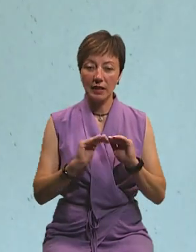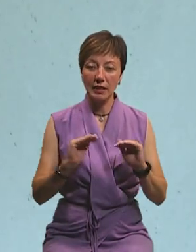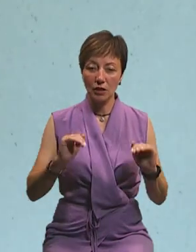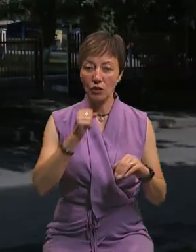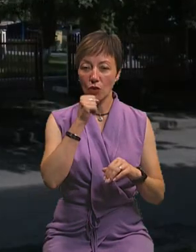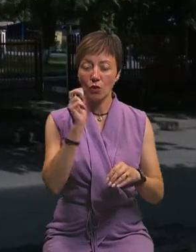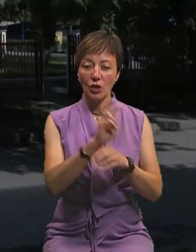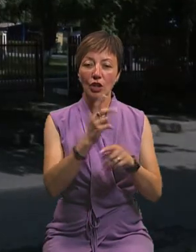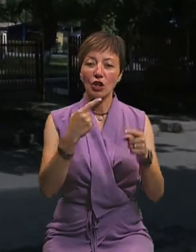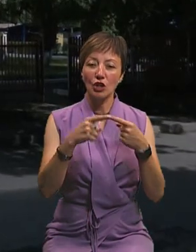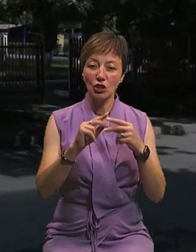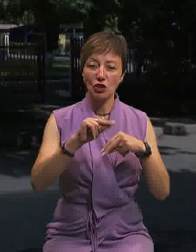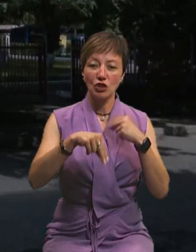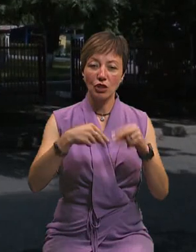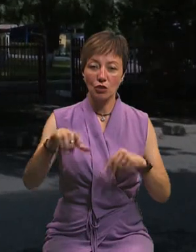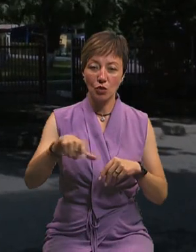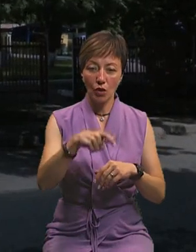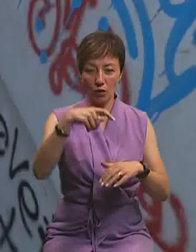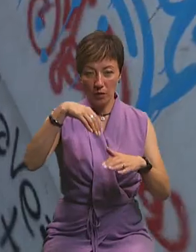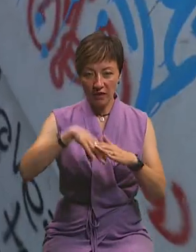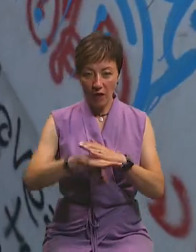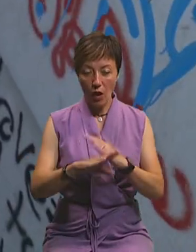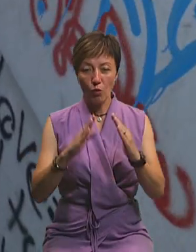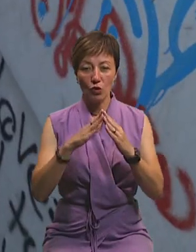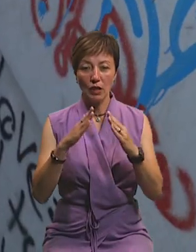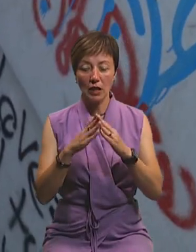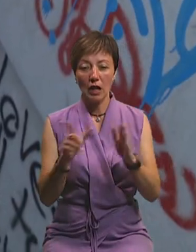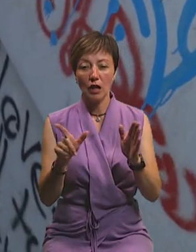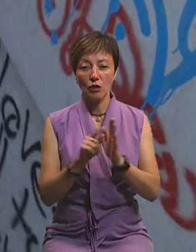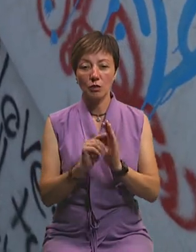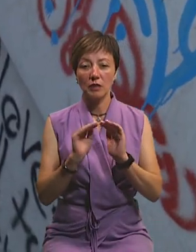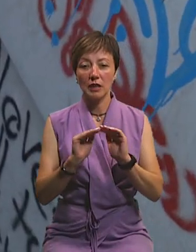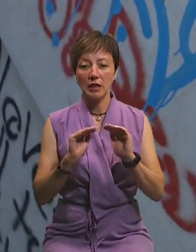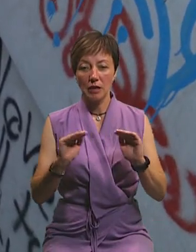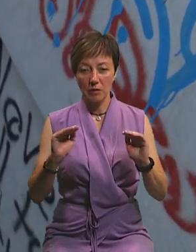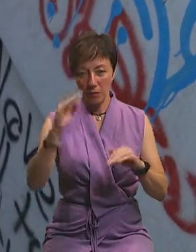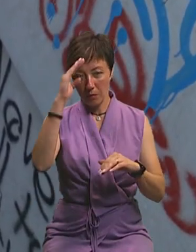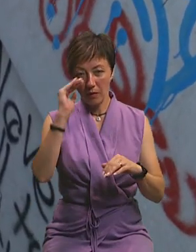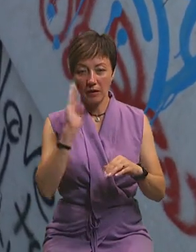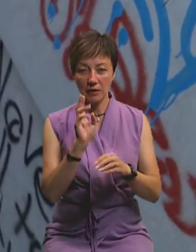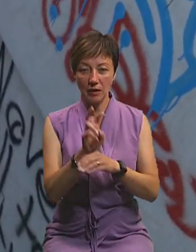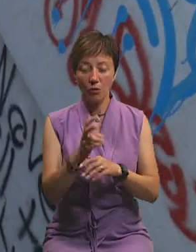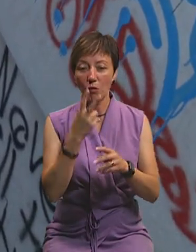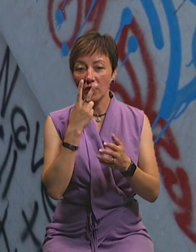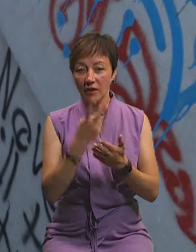ходитимуть відкриття через дорогу в підвалі житлового будинку разом з освітянами туди заходять і батьки